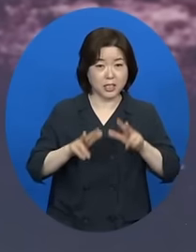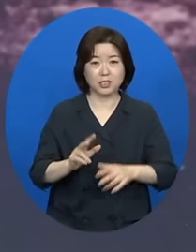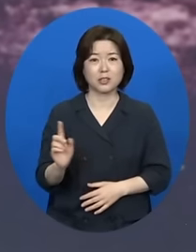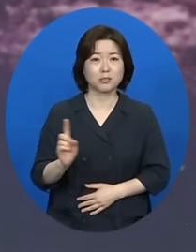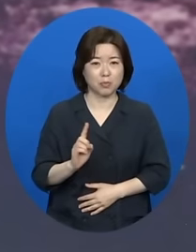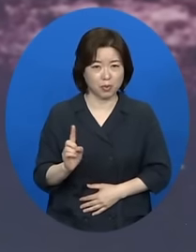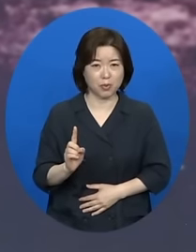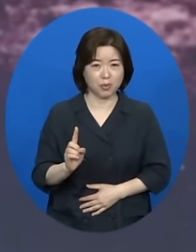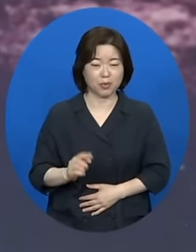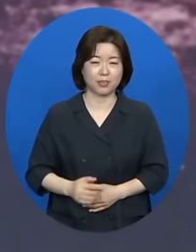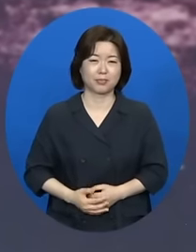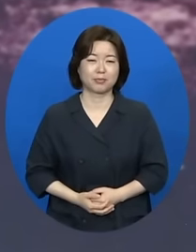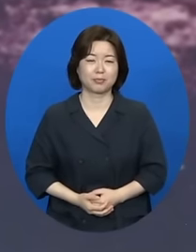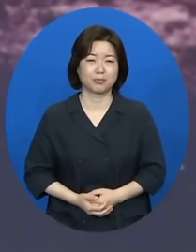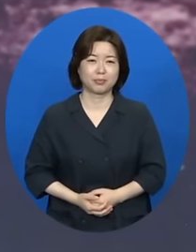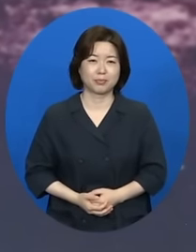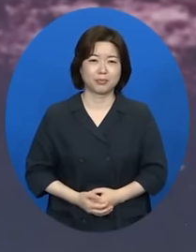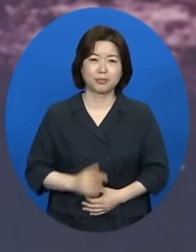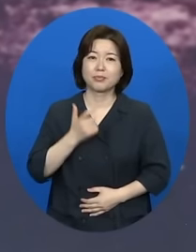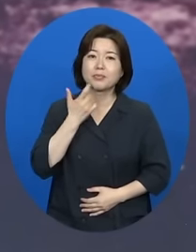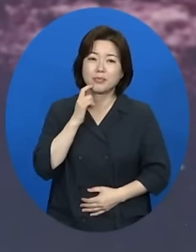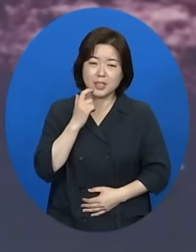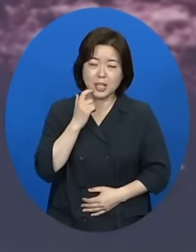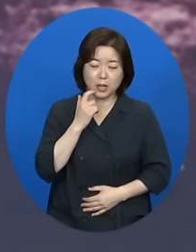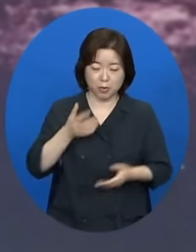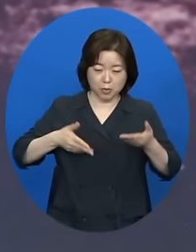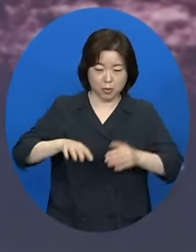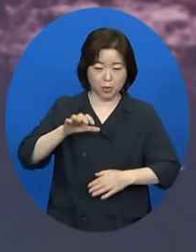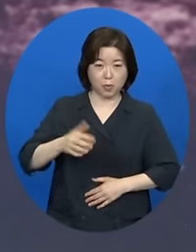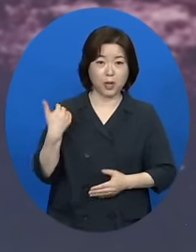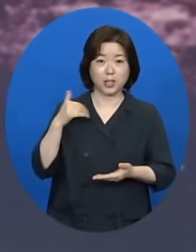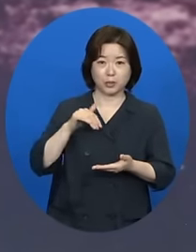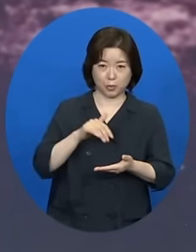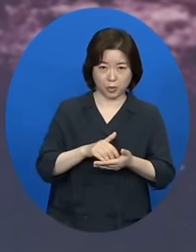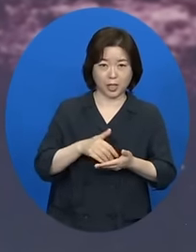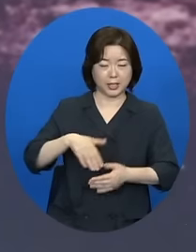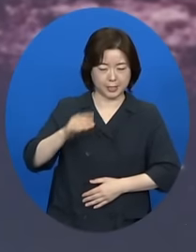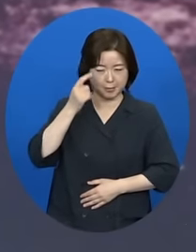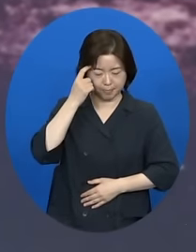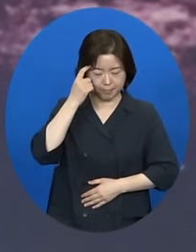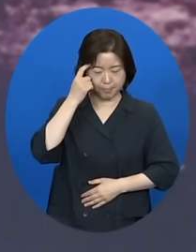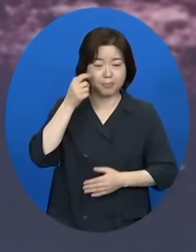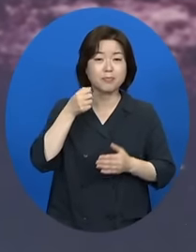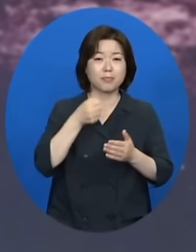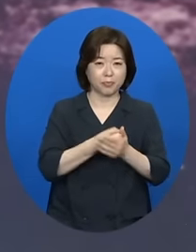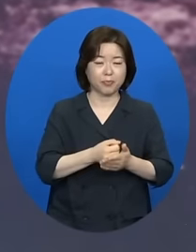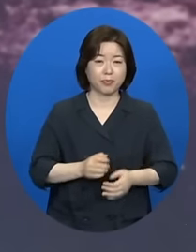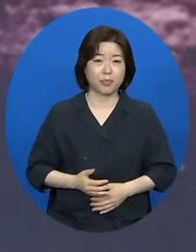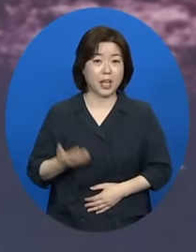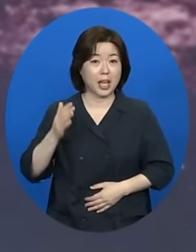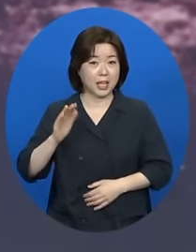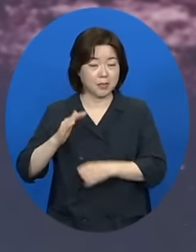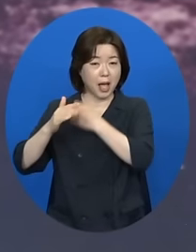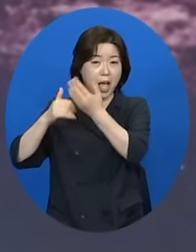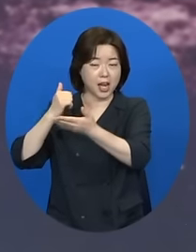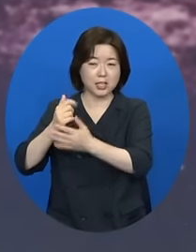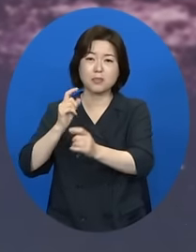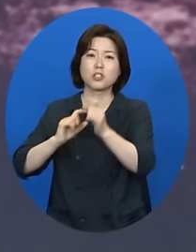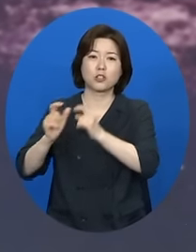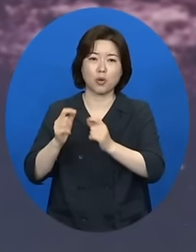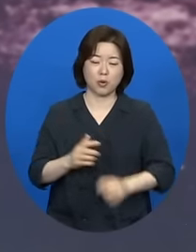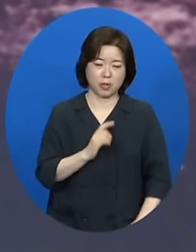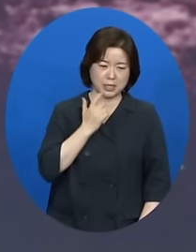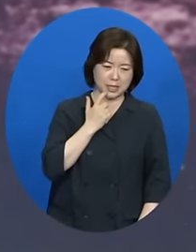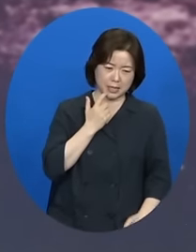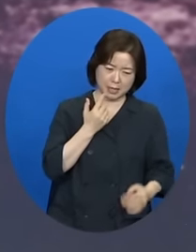있습니까? 야곱은 고향에 돌아가기로 했죠. 근데 하나님께서는 더더욱 야곱이 미련을